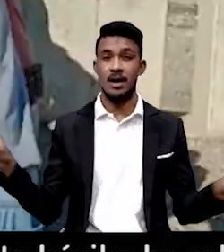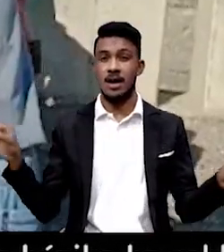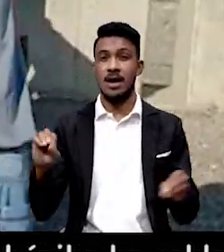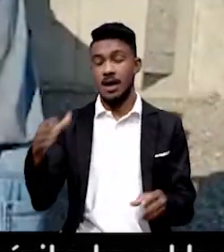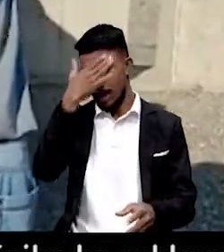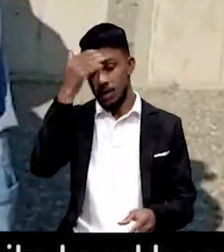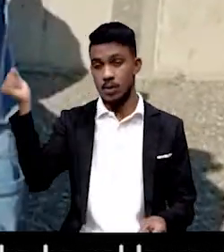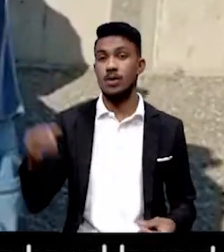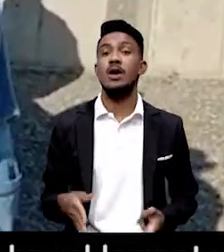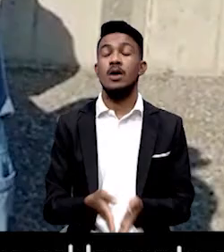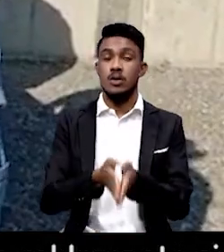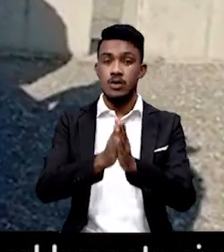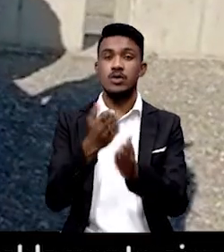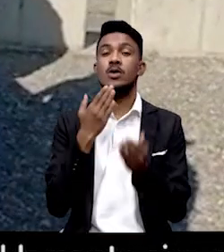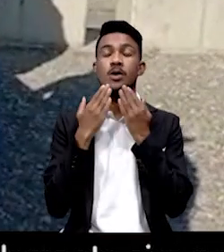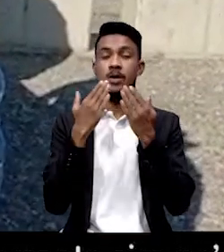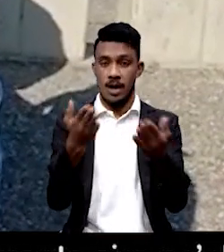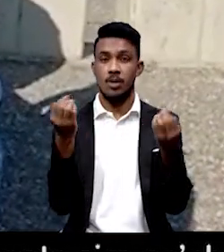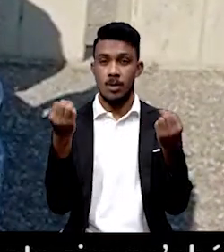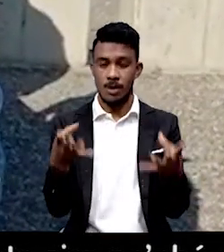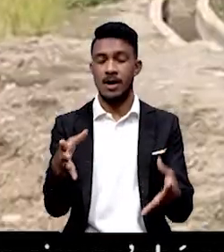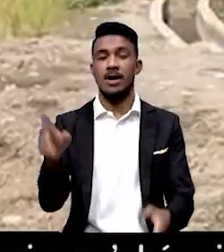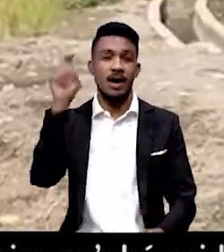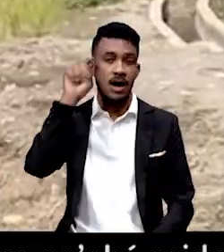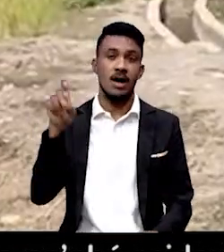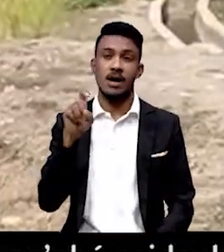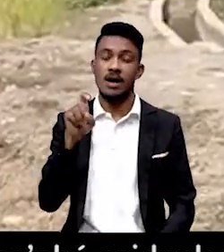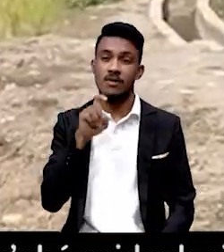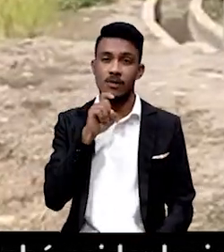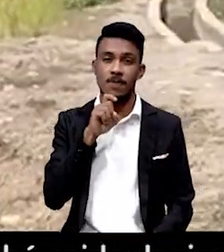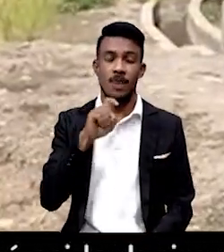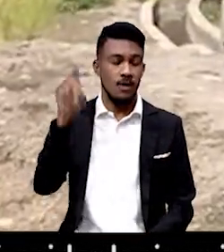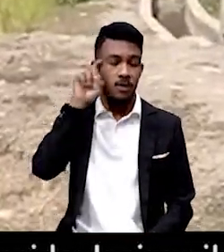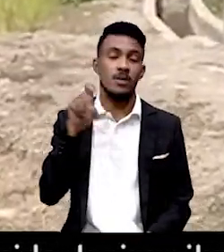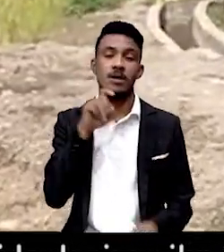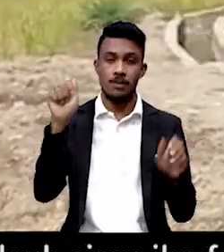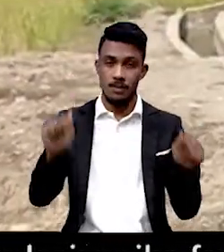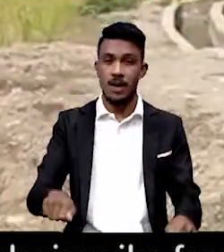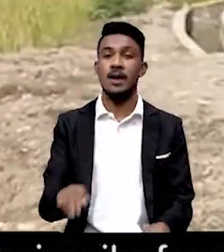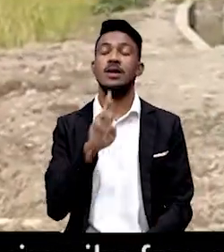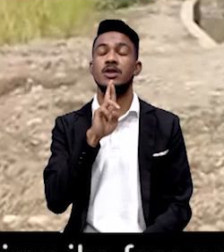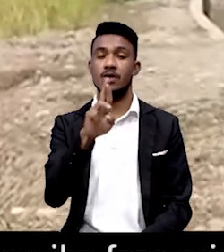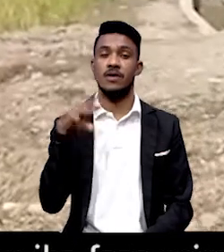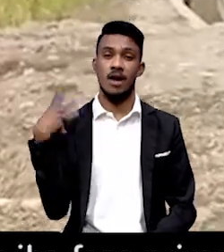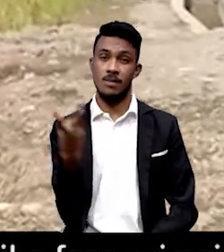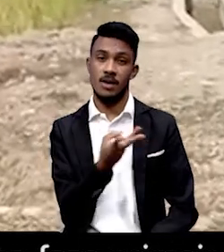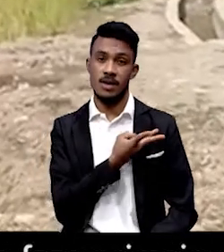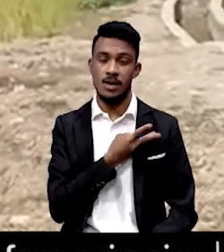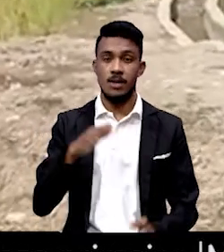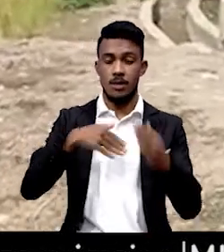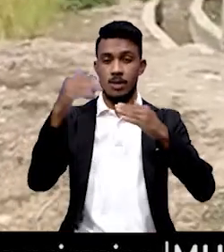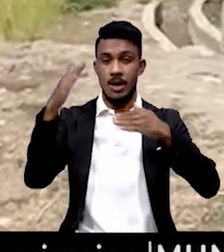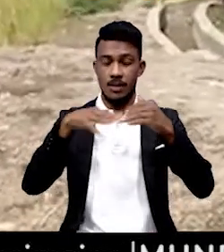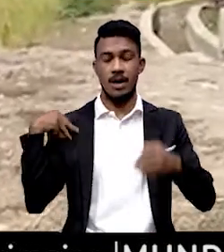barak. Ba abo, tambah abo mak bele resolve aminya problem. Ami sinti konten,